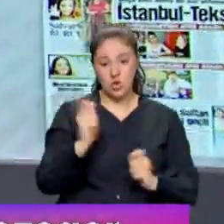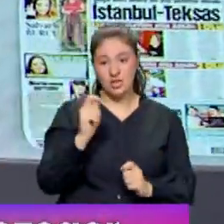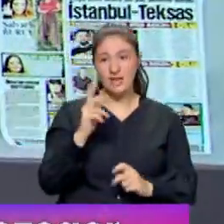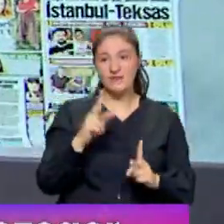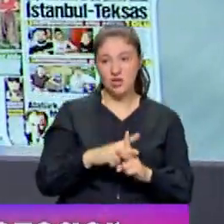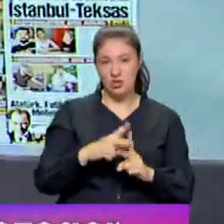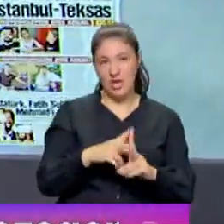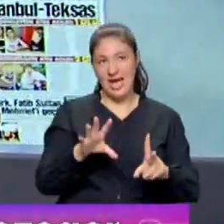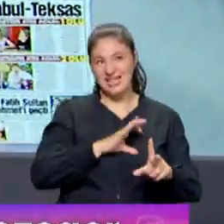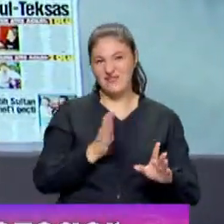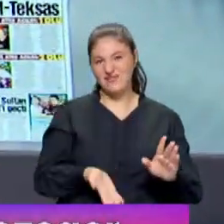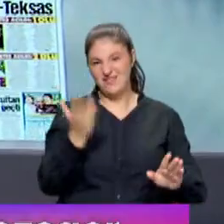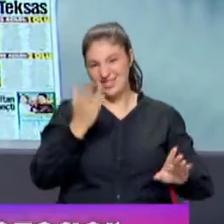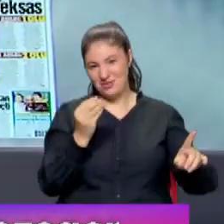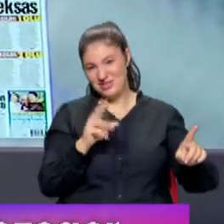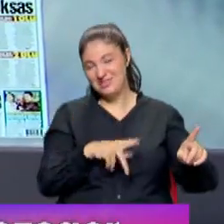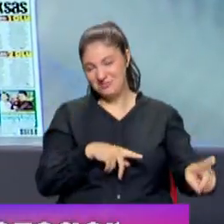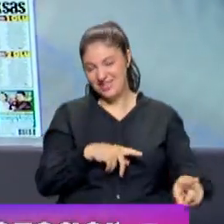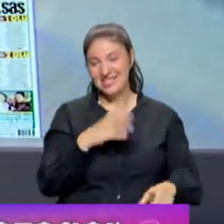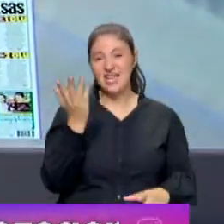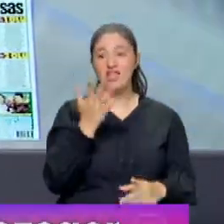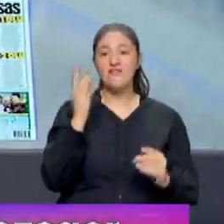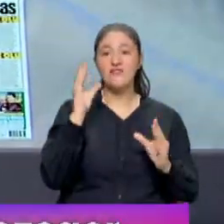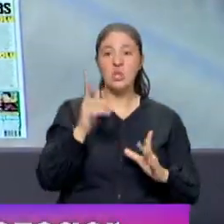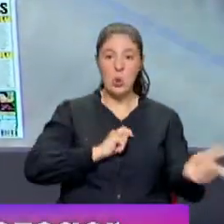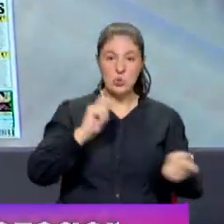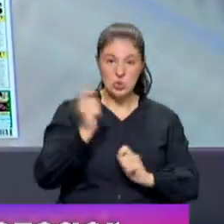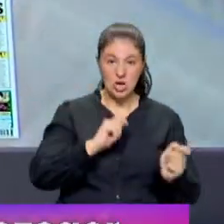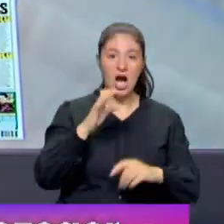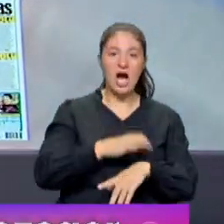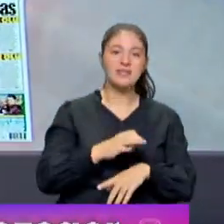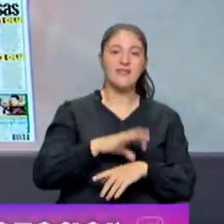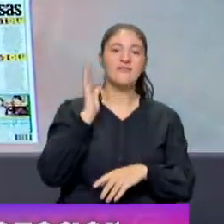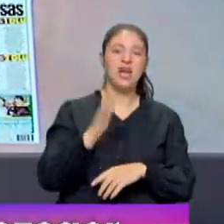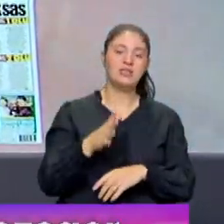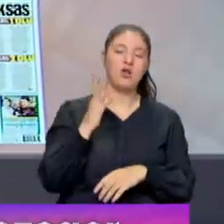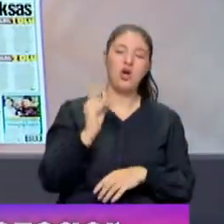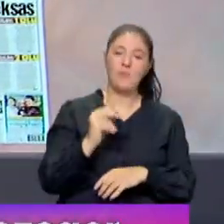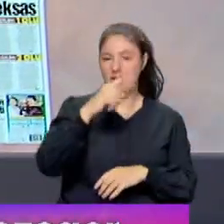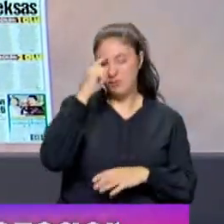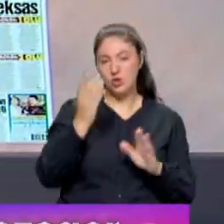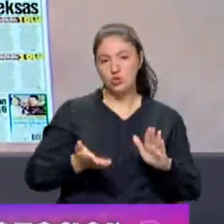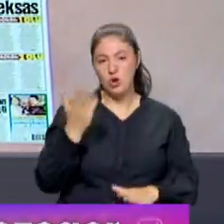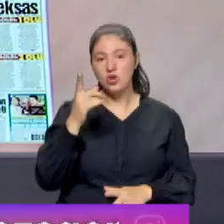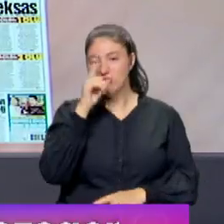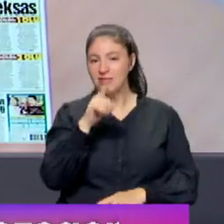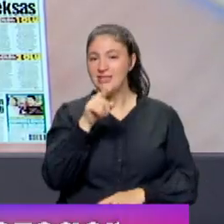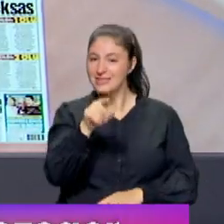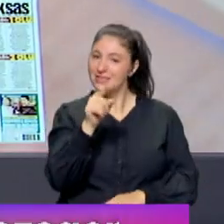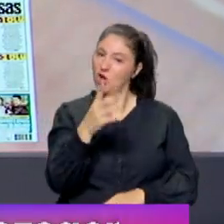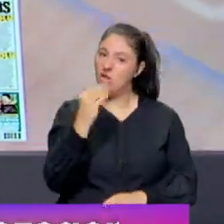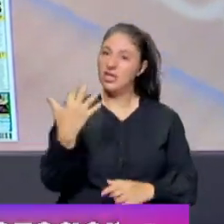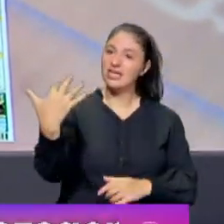kullanılırsa faturaya etkisi o kadar çok olduğu gibi. Ne kadar çok kullanılırsa hasta etme ihtimali de o kadar yüksek. Dolayısıyla siz